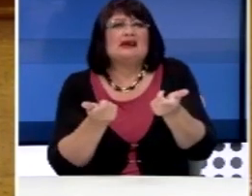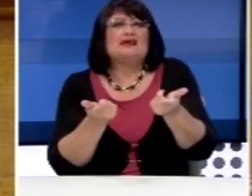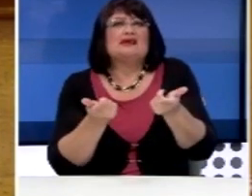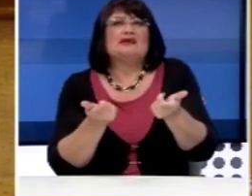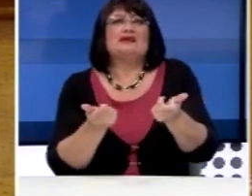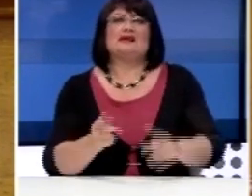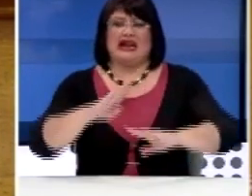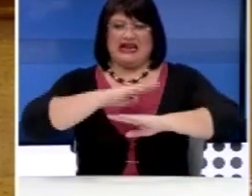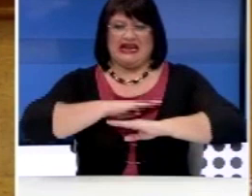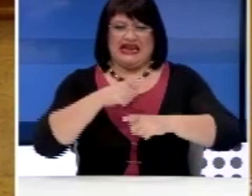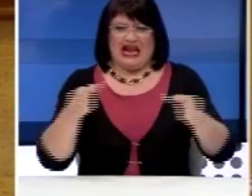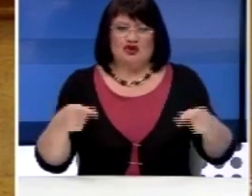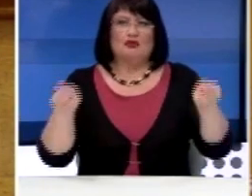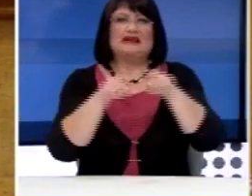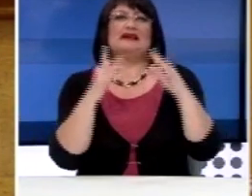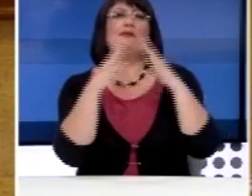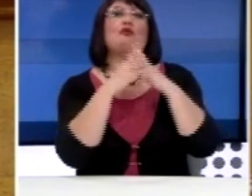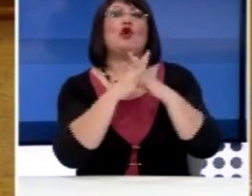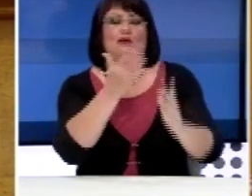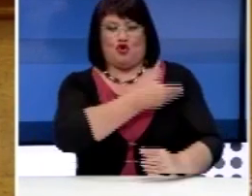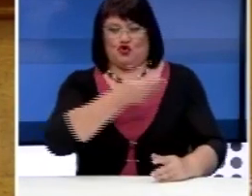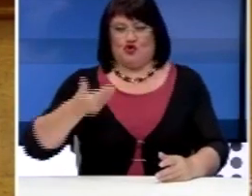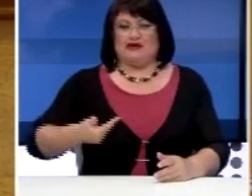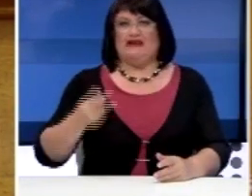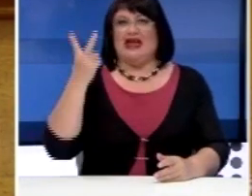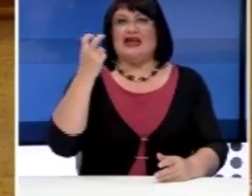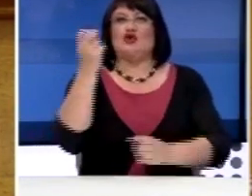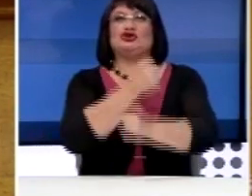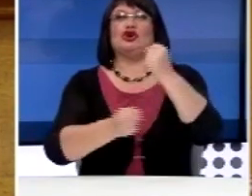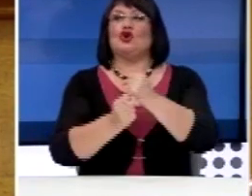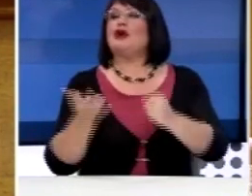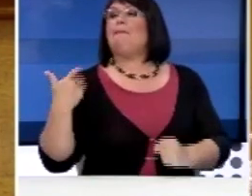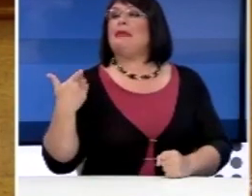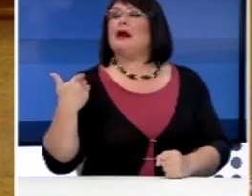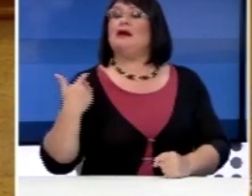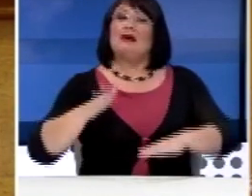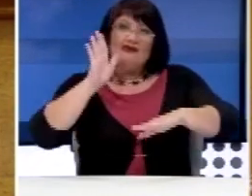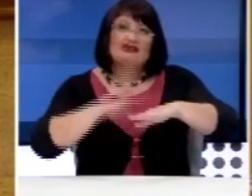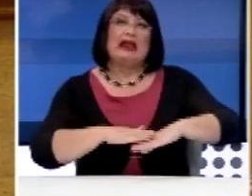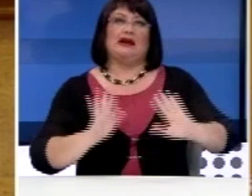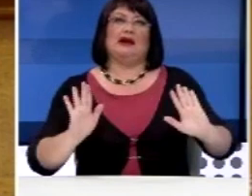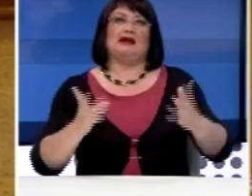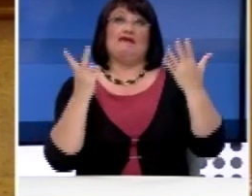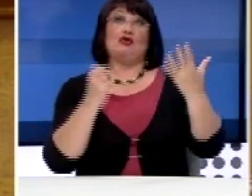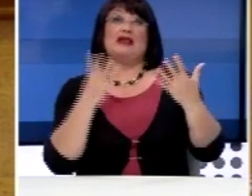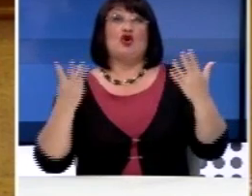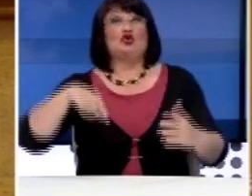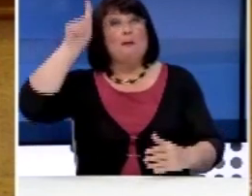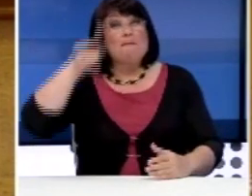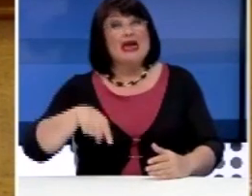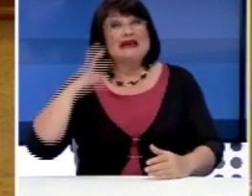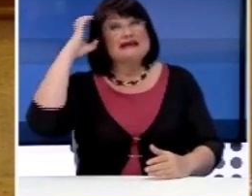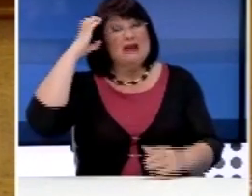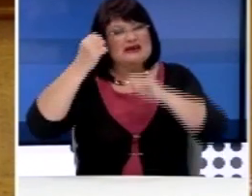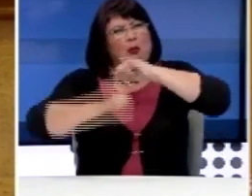με τους νατοϊκούς τον πόλεμο στη Γιουγκοσλαβία πριν 20 χρόνια. Θυμίζουμε τις 78 μέρες